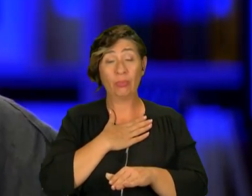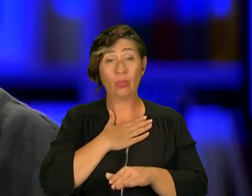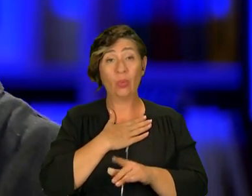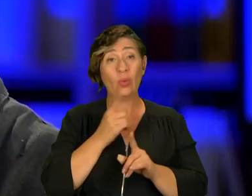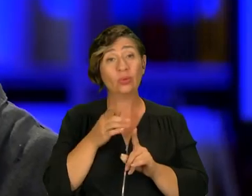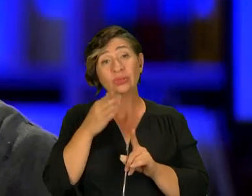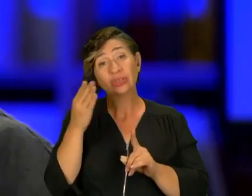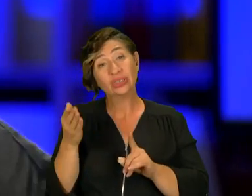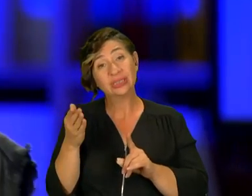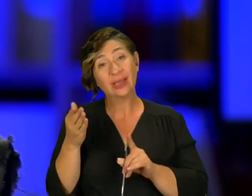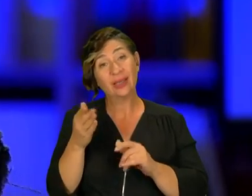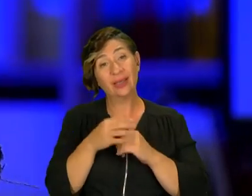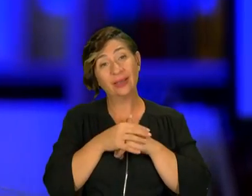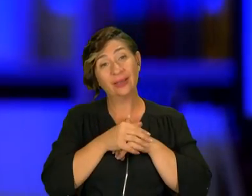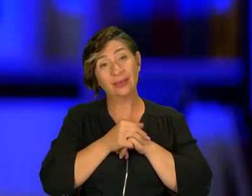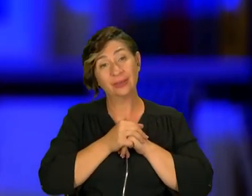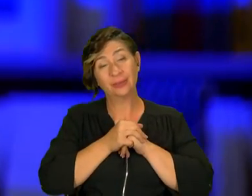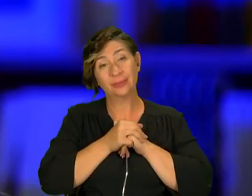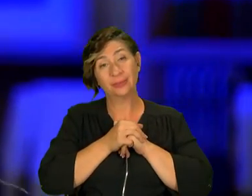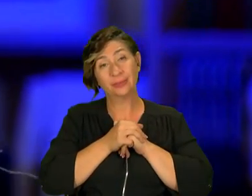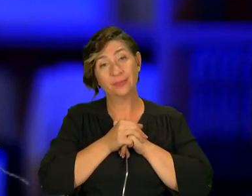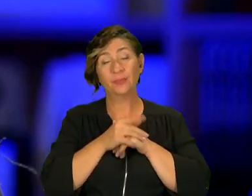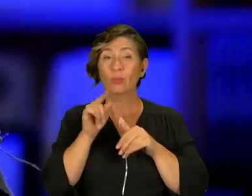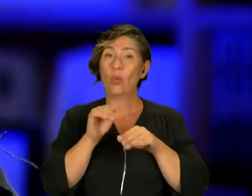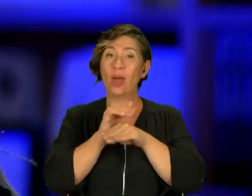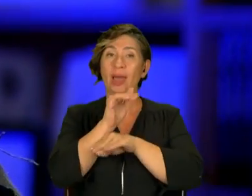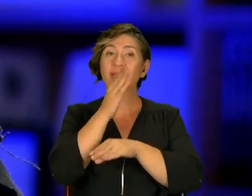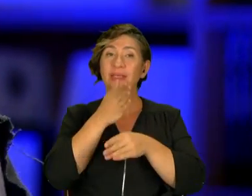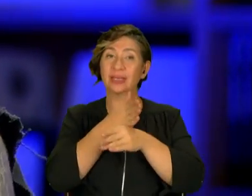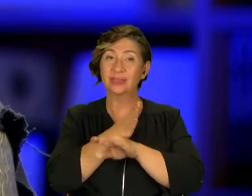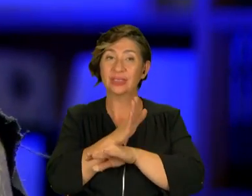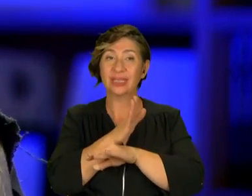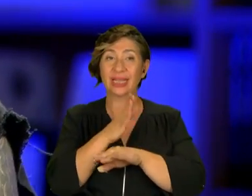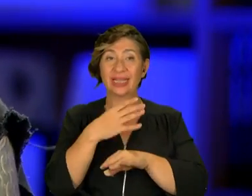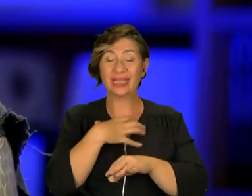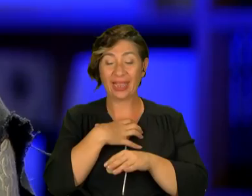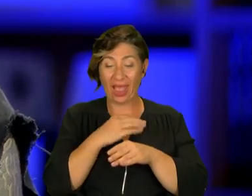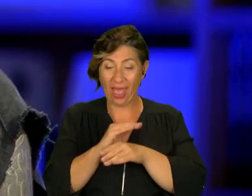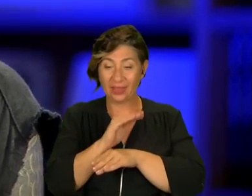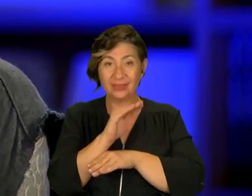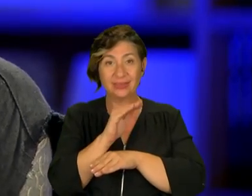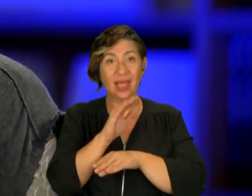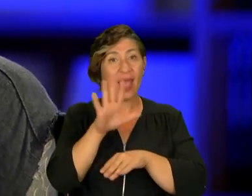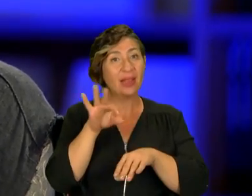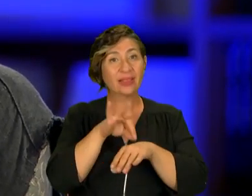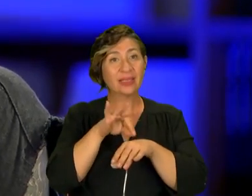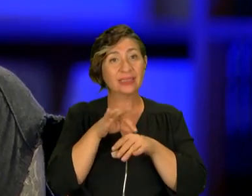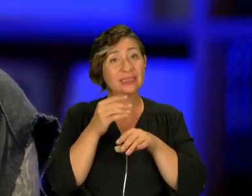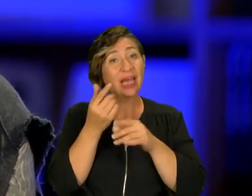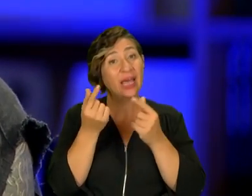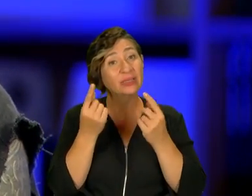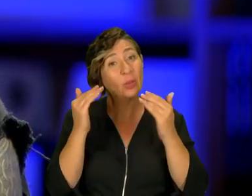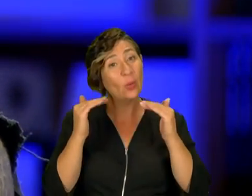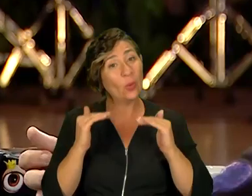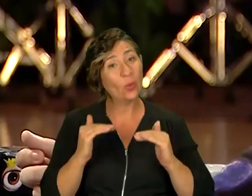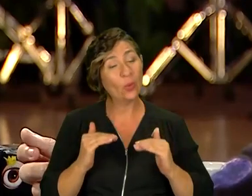Onun dışında da bu hayat gerçekten her zaman kendi hayatınız ve her dakikası azalıyor.